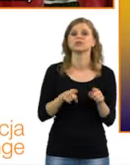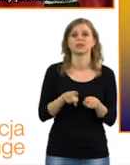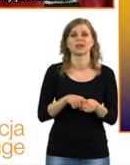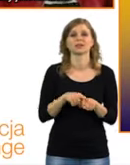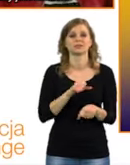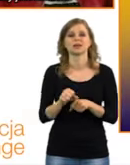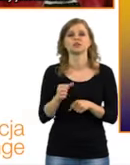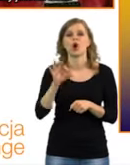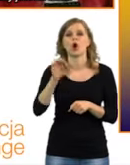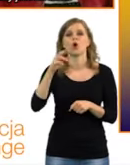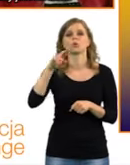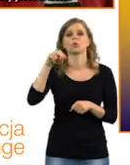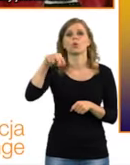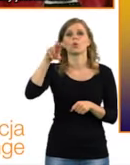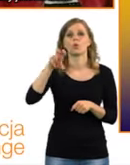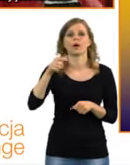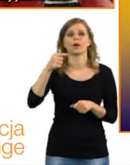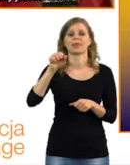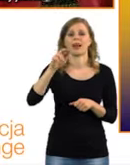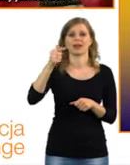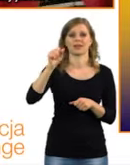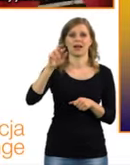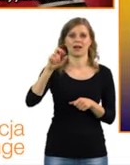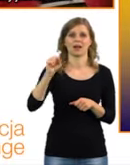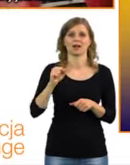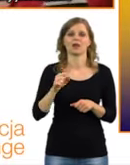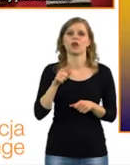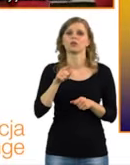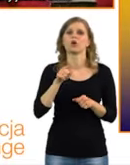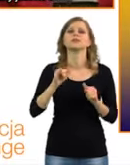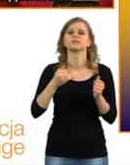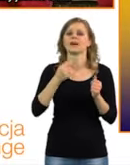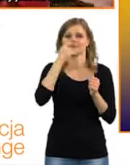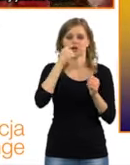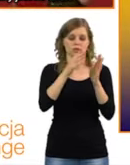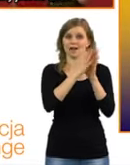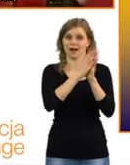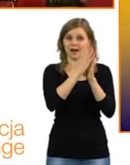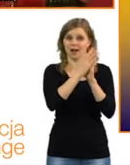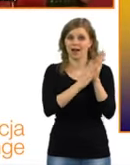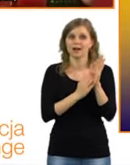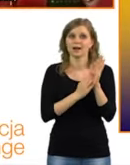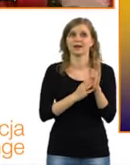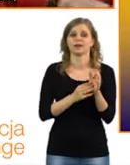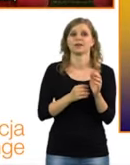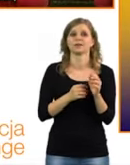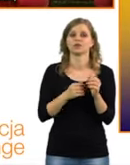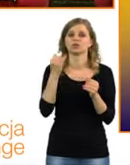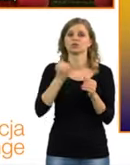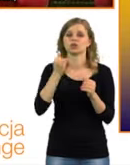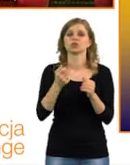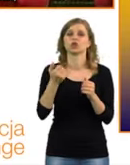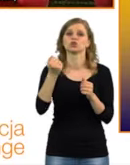często występujący to jest odruch Palmara, który występuje na dłoni. Czyli